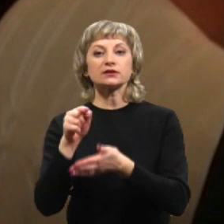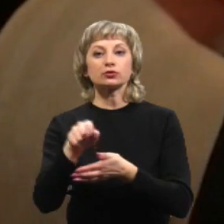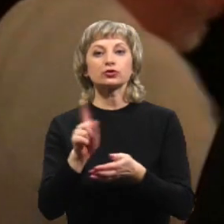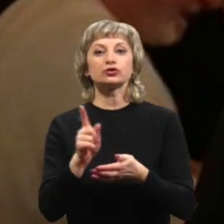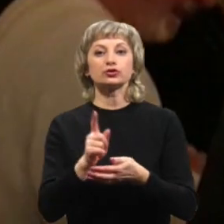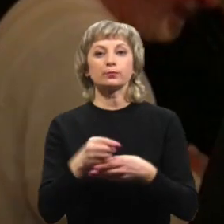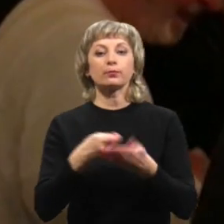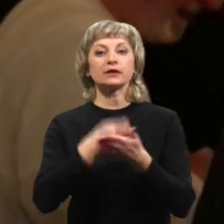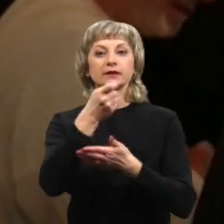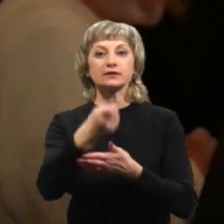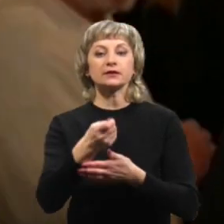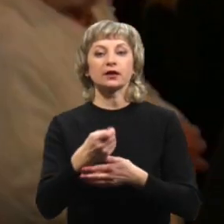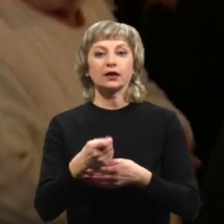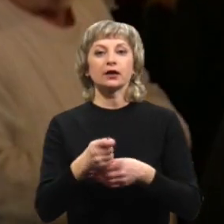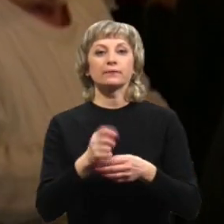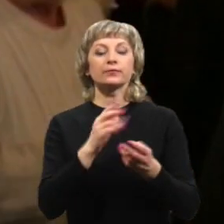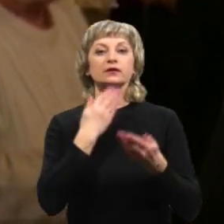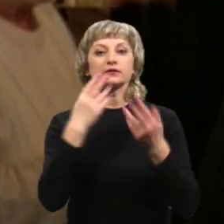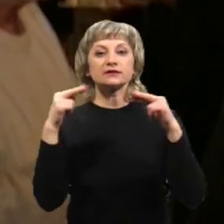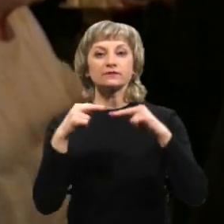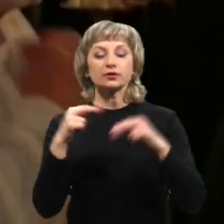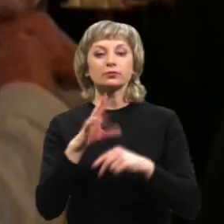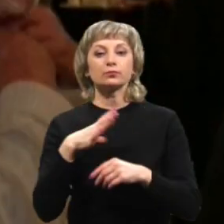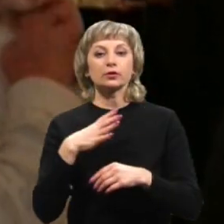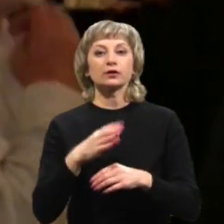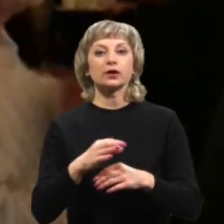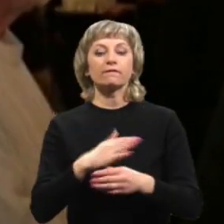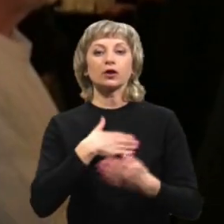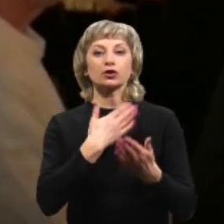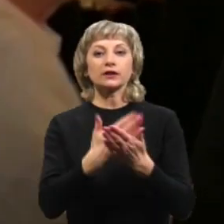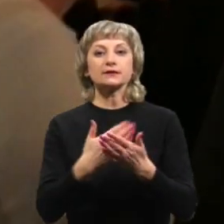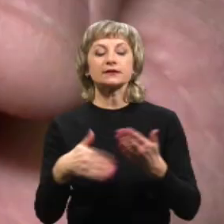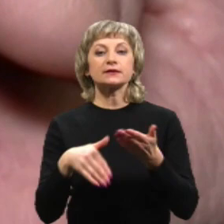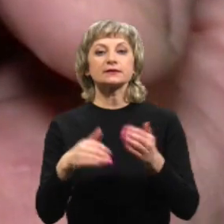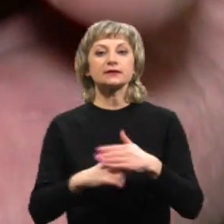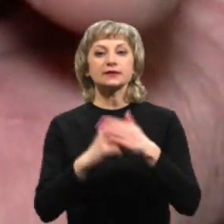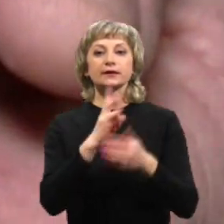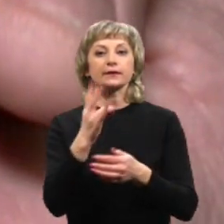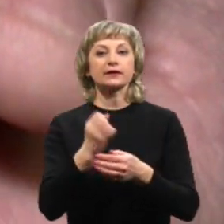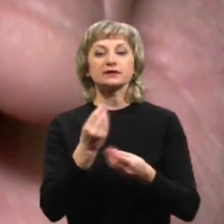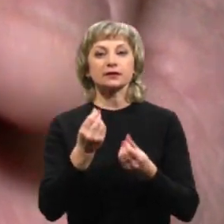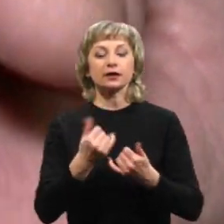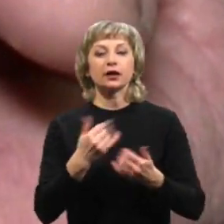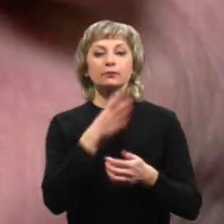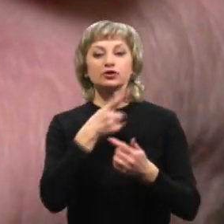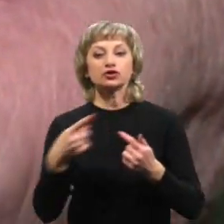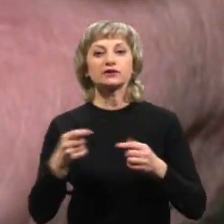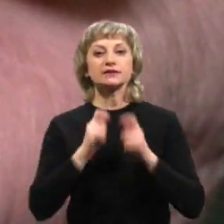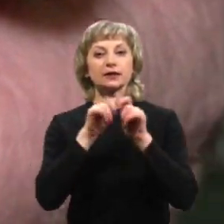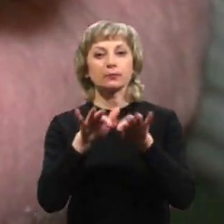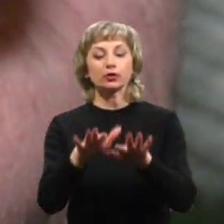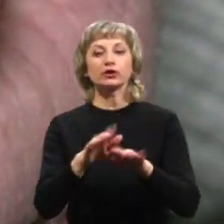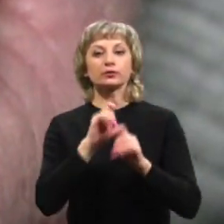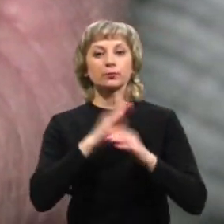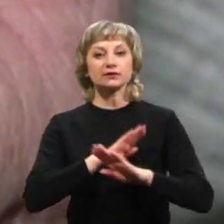подається. Також потрібно пересвідчити, що все було зроблено на волонтерських засадах, не заради грошей. Під час церемонії нагороди посмертно